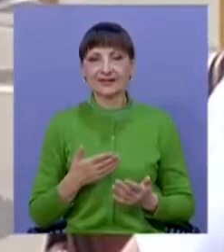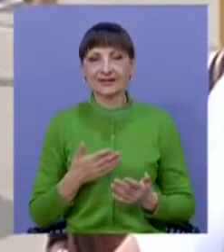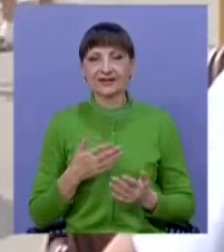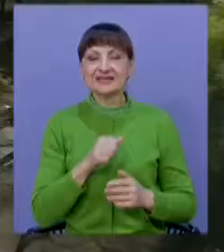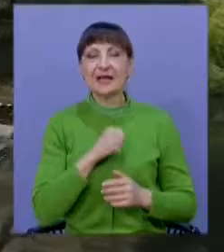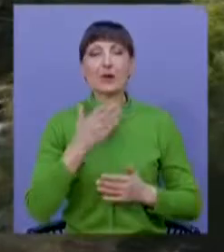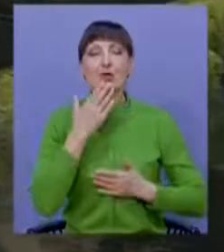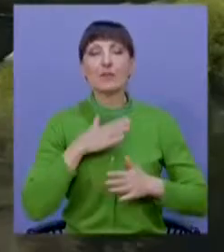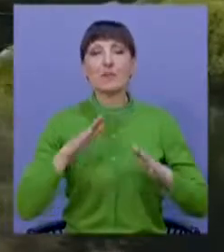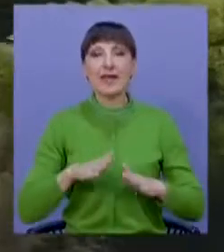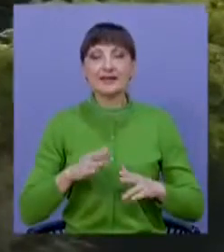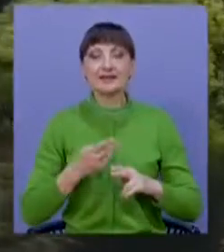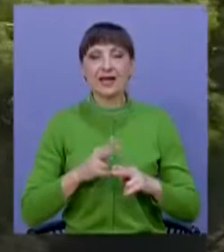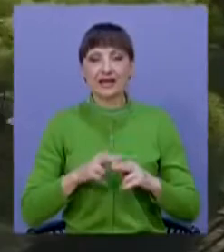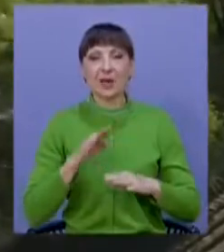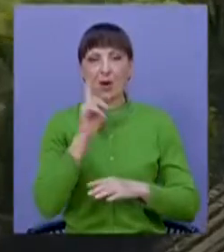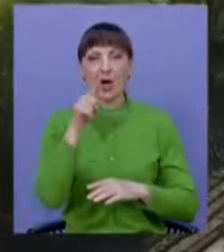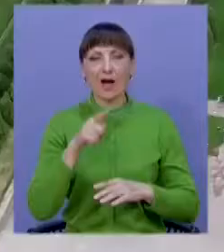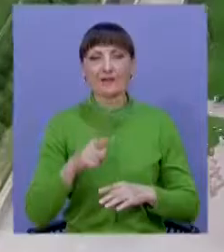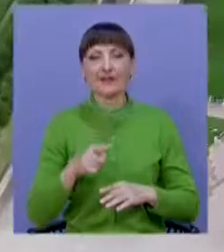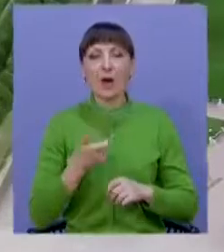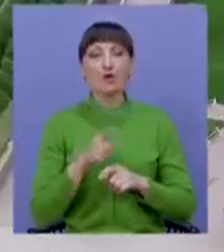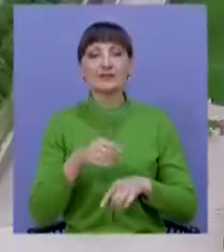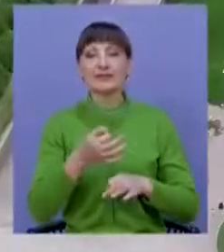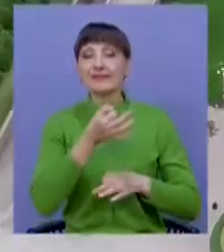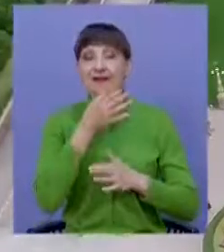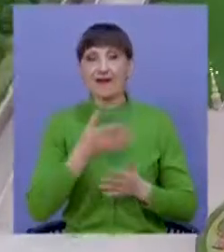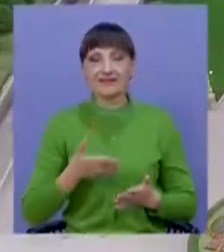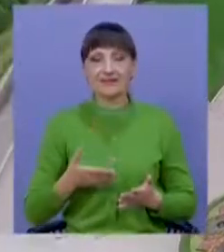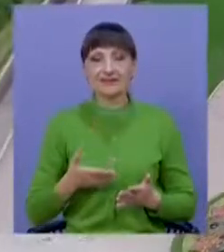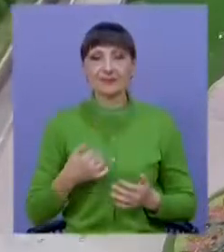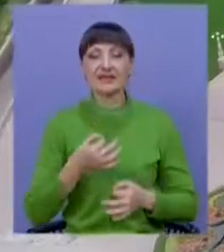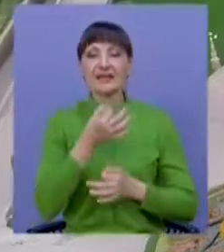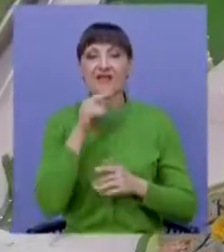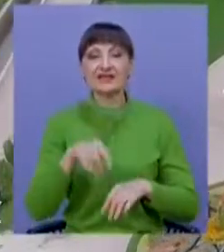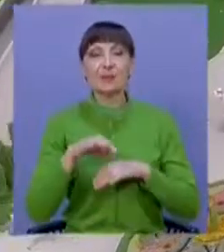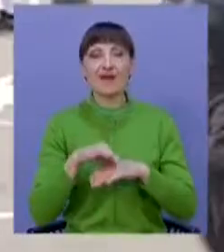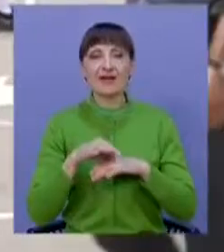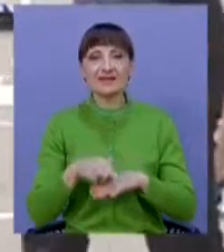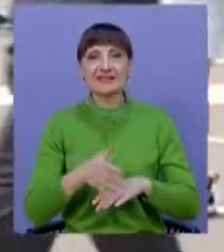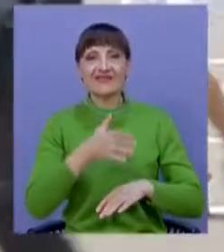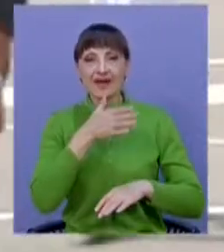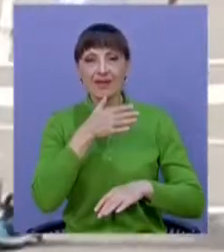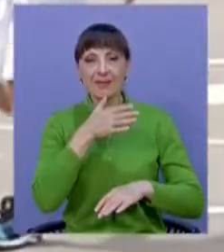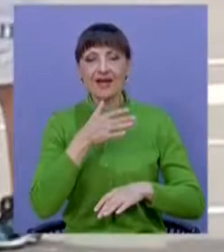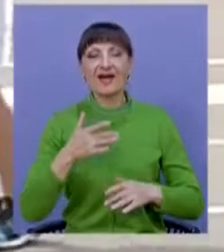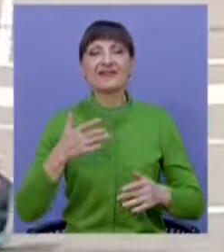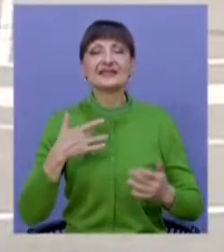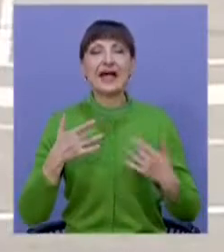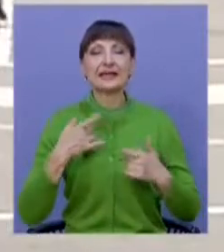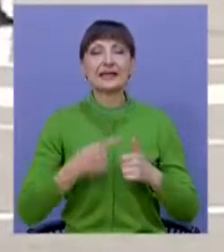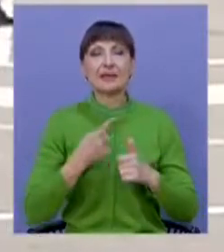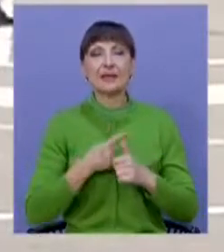Самое любимое место – это вот Карелия. Да, очень нравится здесь, атмосферно, зрелищно. Мне нравится проводить время в театре имени